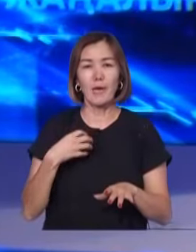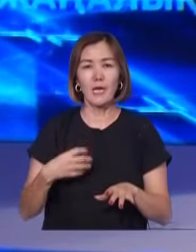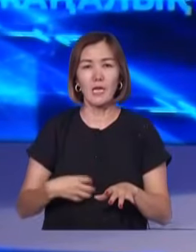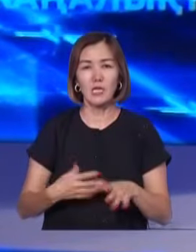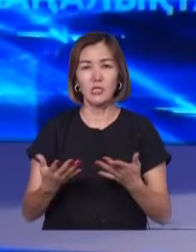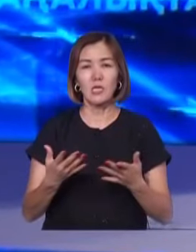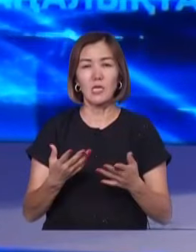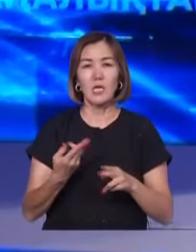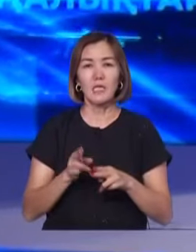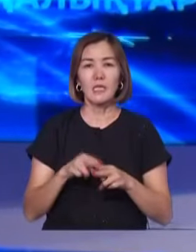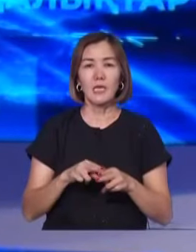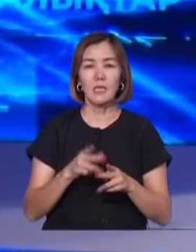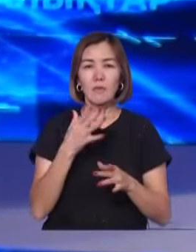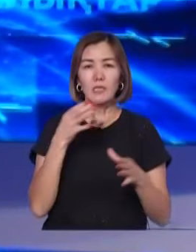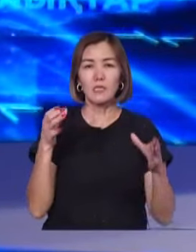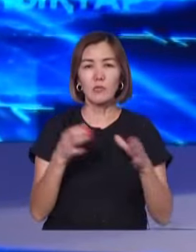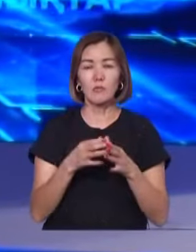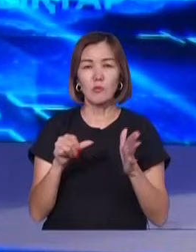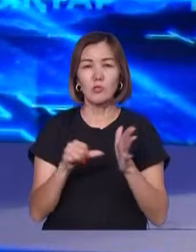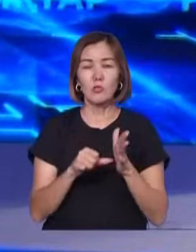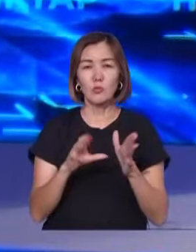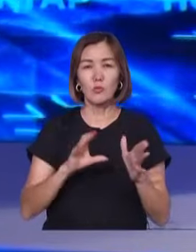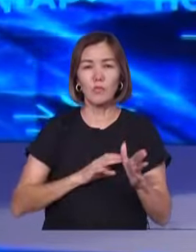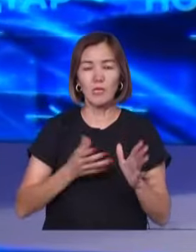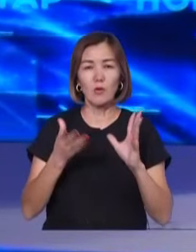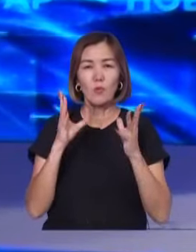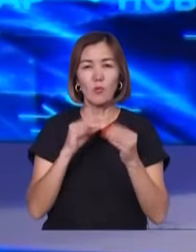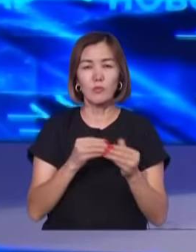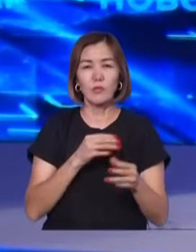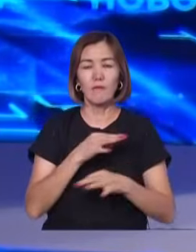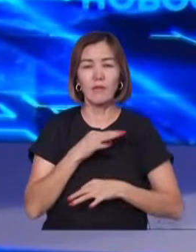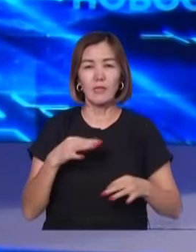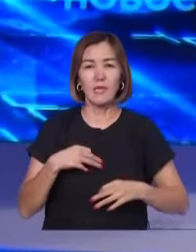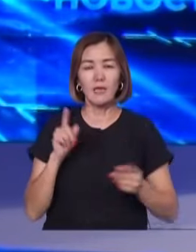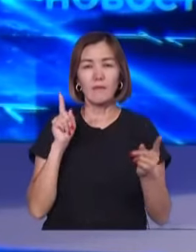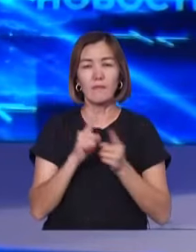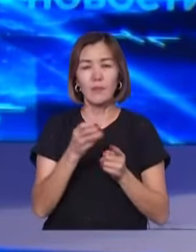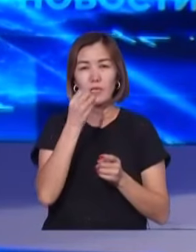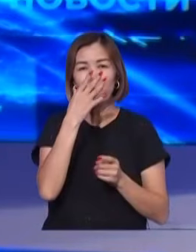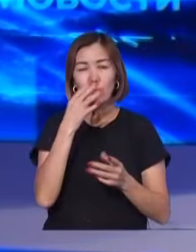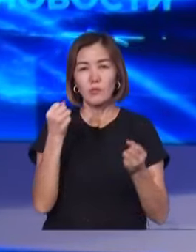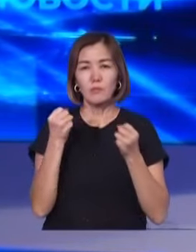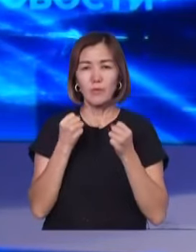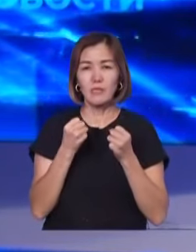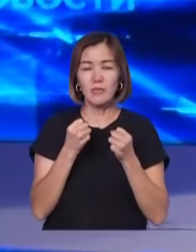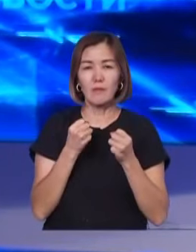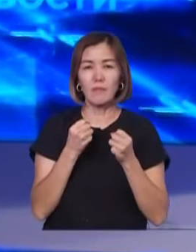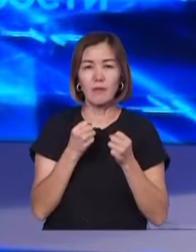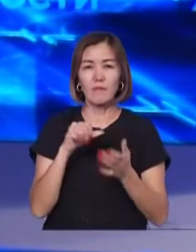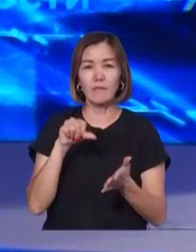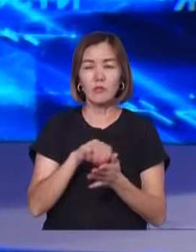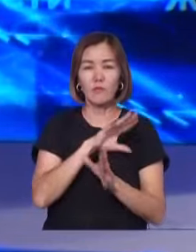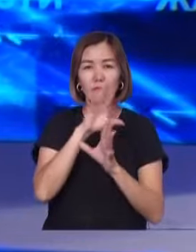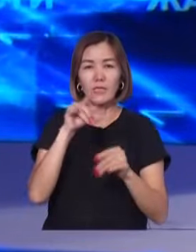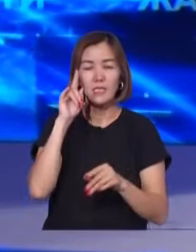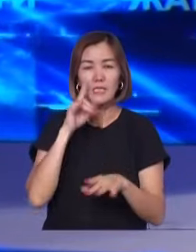образом он принёс национальной сборной шестую медаль турнира в финальном поединке с японским спортсменом в качестве болельщика выступил весь